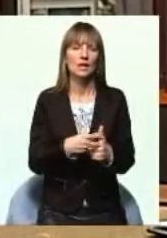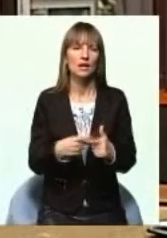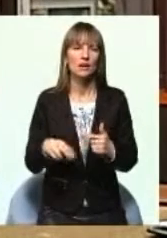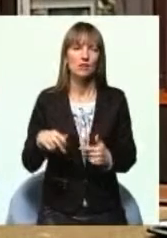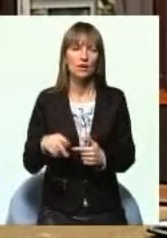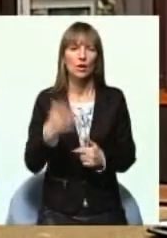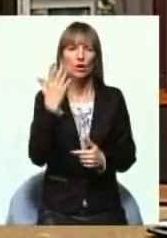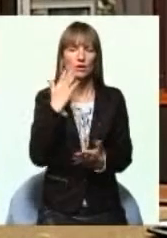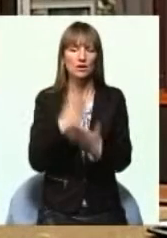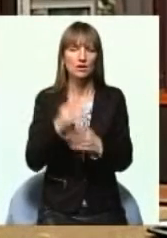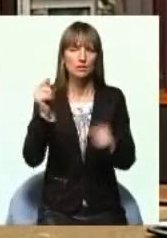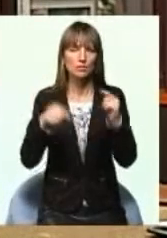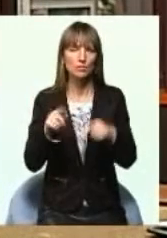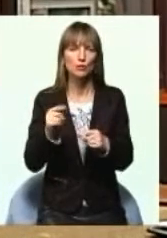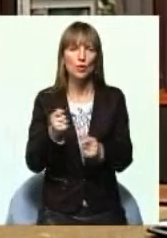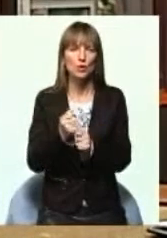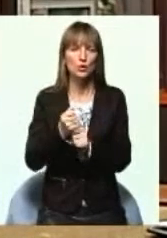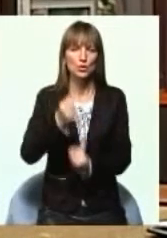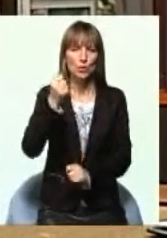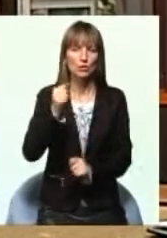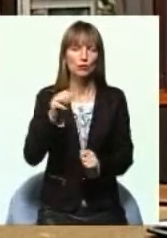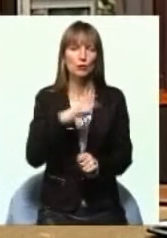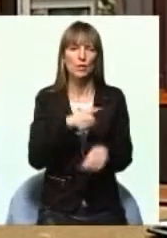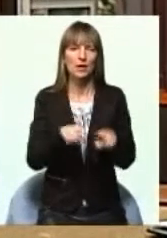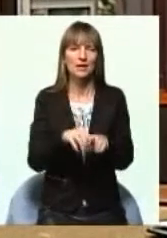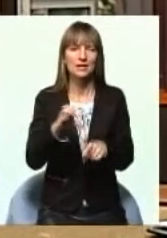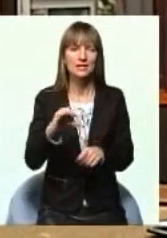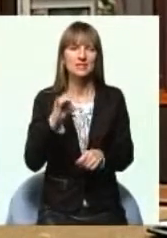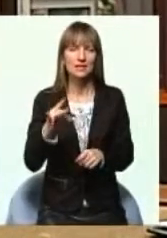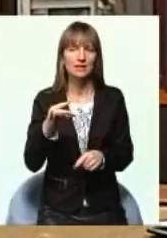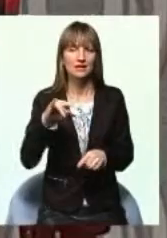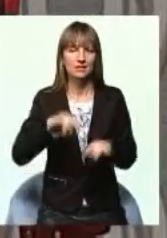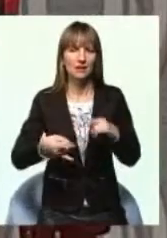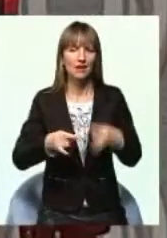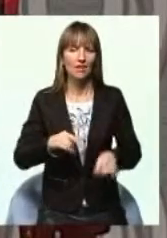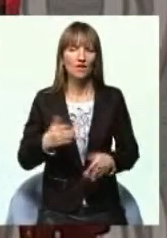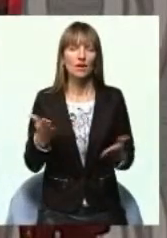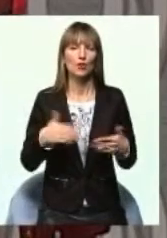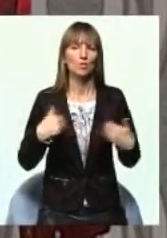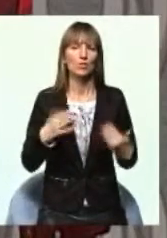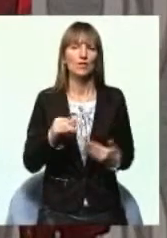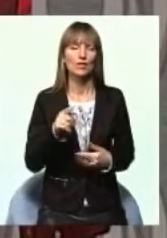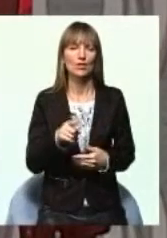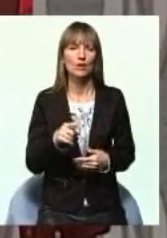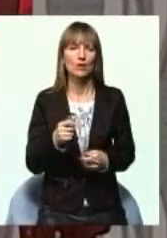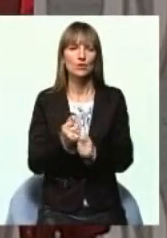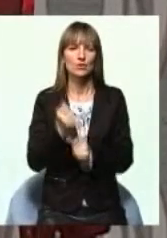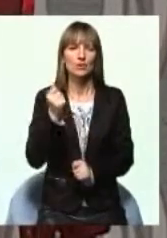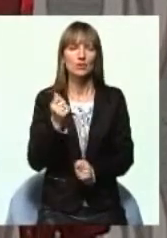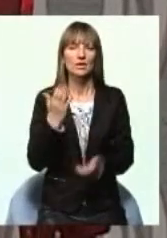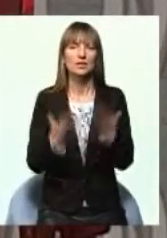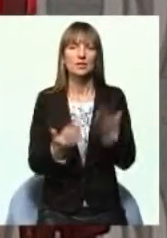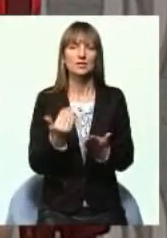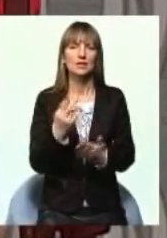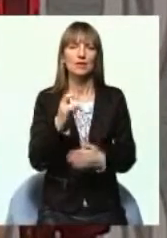під град, особливо зонтиком, тому що зонтик може стати як сир. Або взагалі, яка користь від того ж самої парасольки, так, якщо